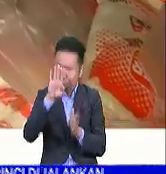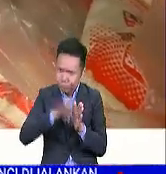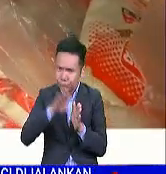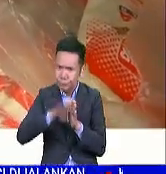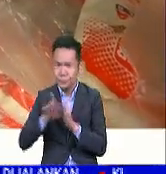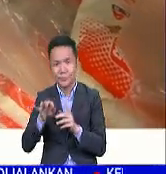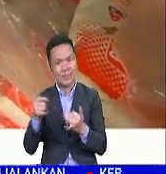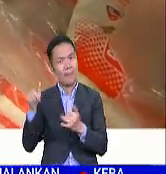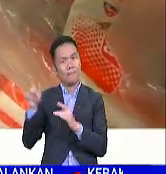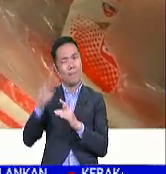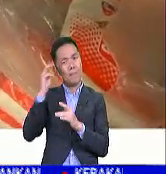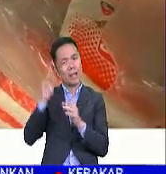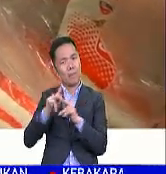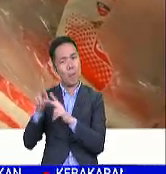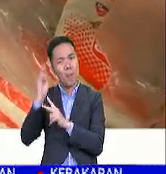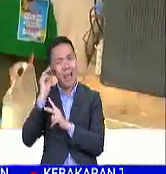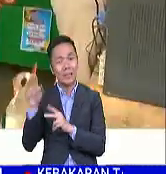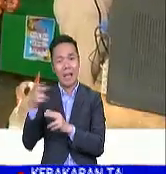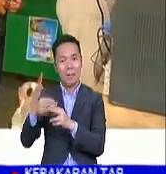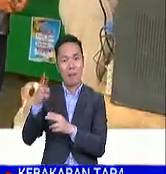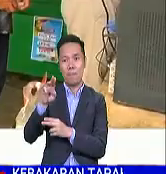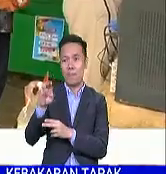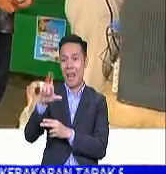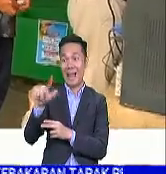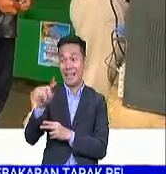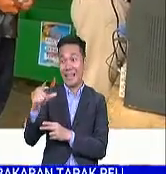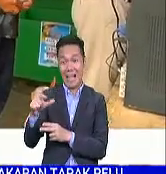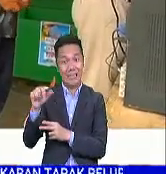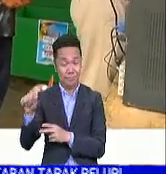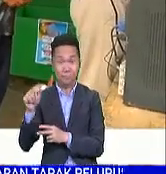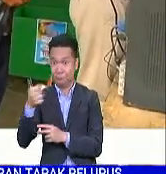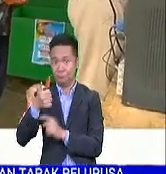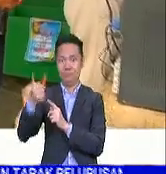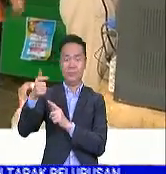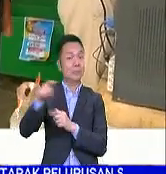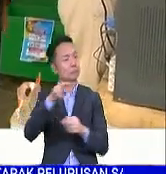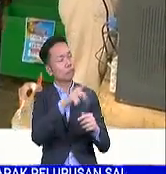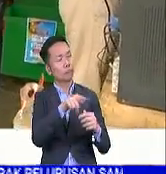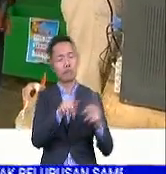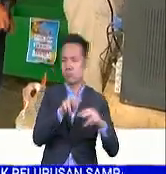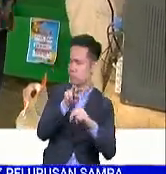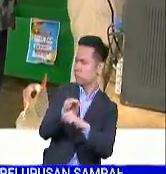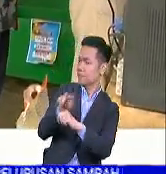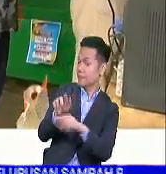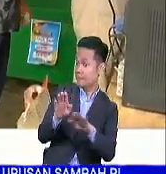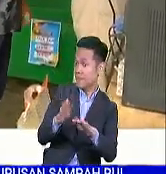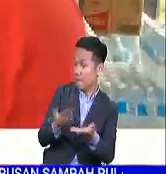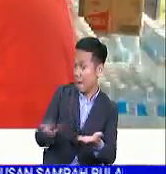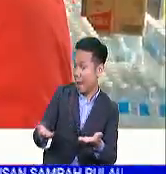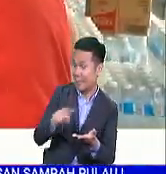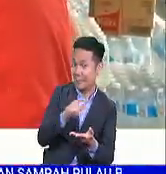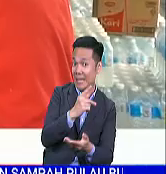Kampung Melayu Belaga, Abang Bujang Abang Sulaihi, pemantauan dan pemeriksaan berterusan daripada pihak penguat kuasa KPDN